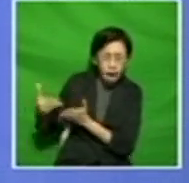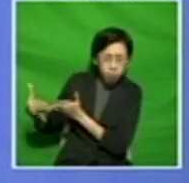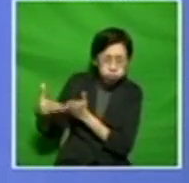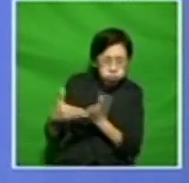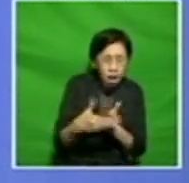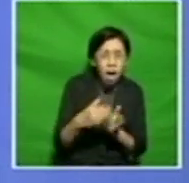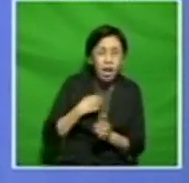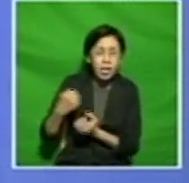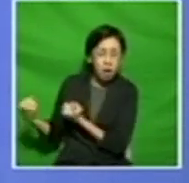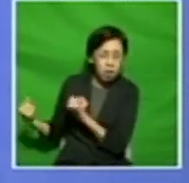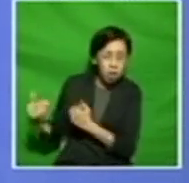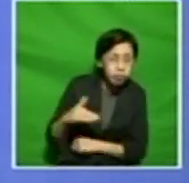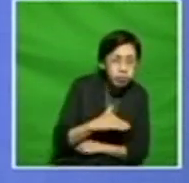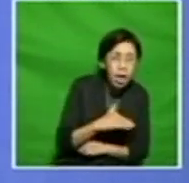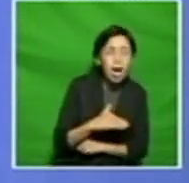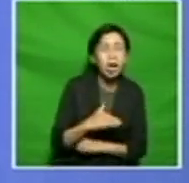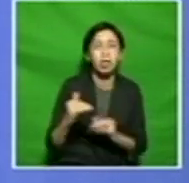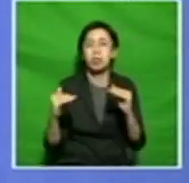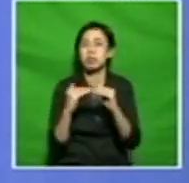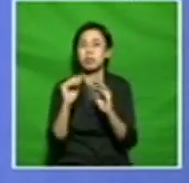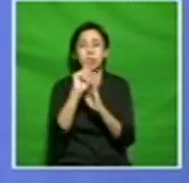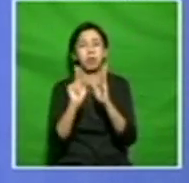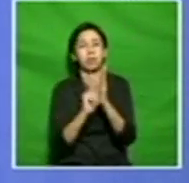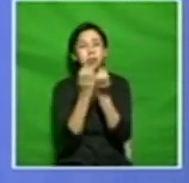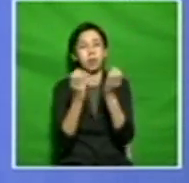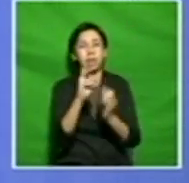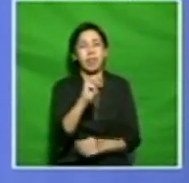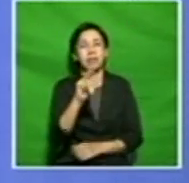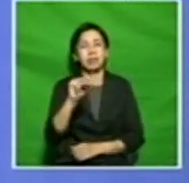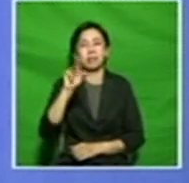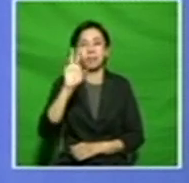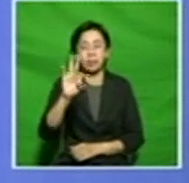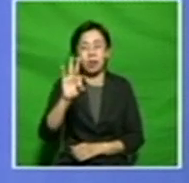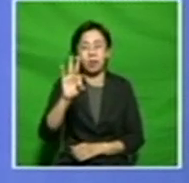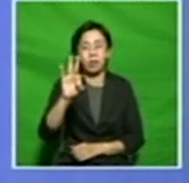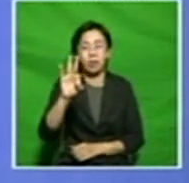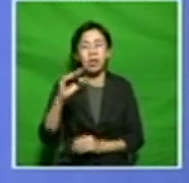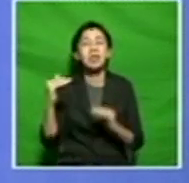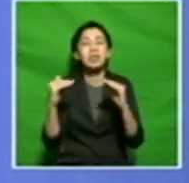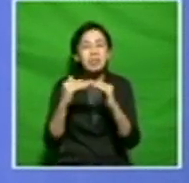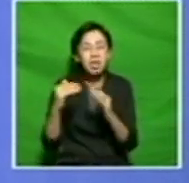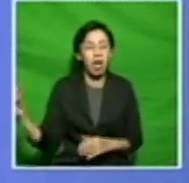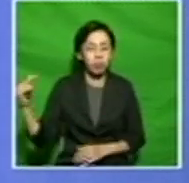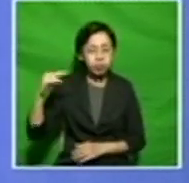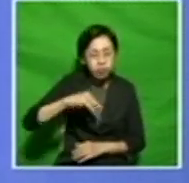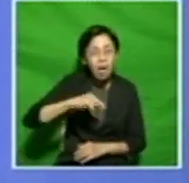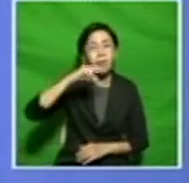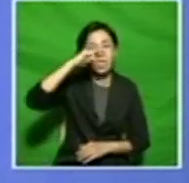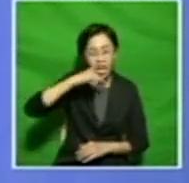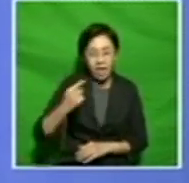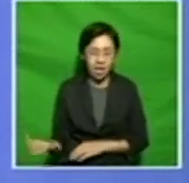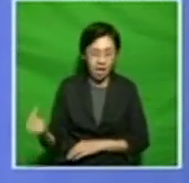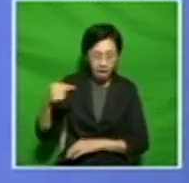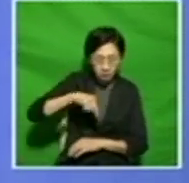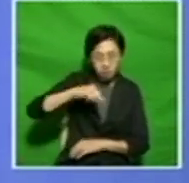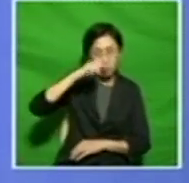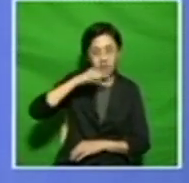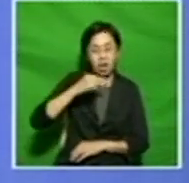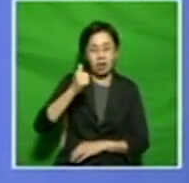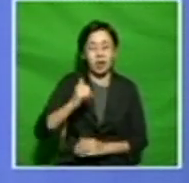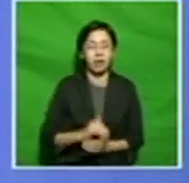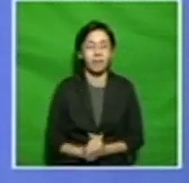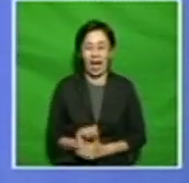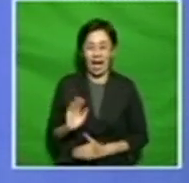ไทยเหล่านี้มีสิทธิตามรัฐธรรมนูญมาตรา39ที่เขาจะเข้ามาในราชอาณาจักรเพราะฉะนั้นเร